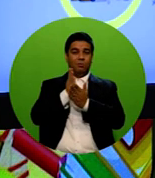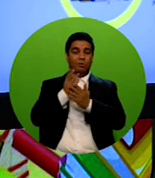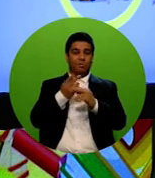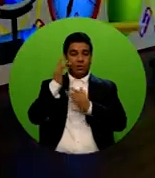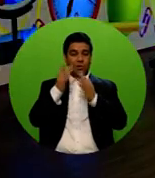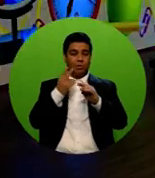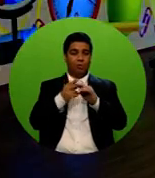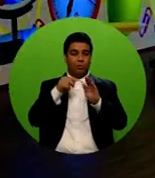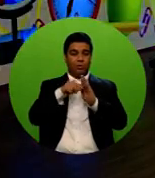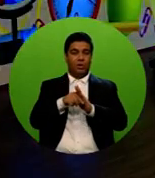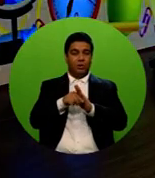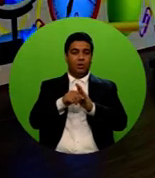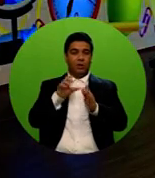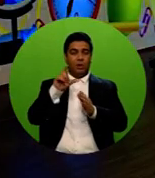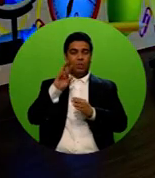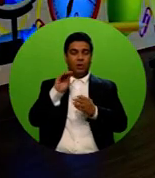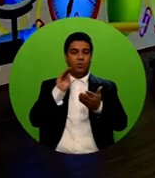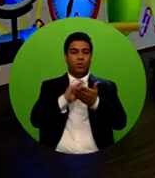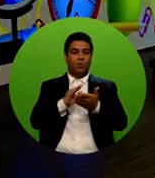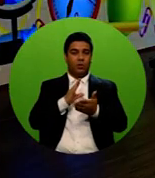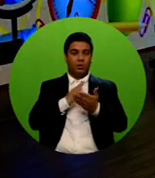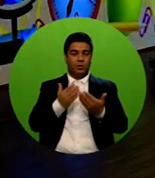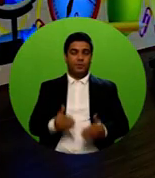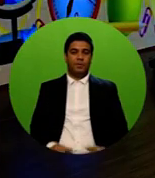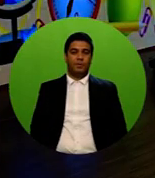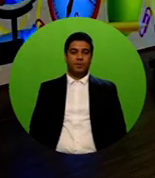bu emblema tasvirlangan.